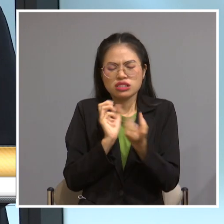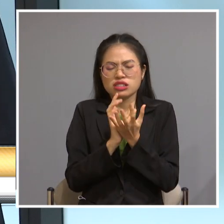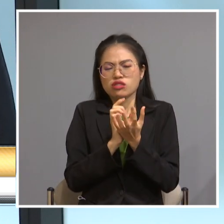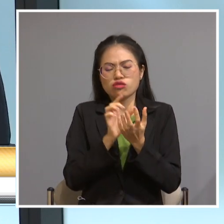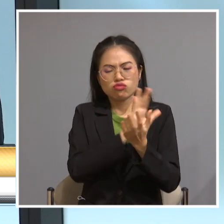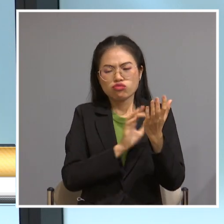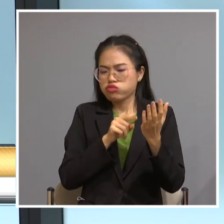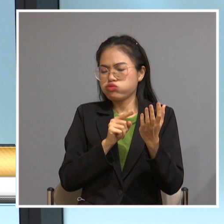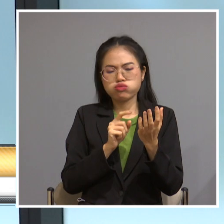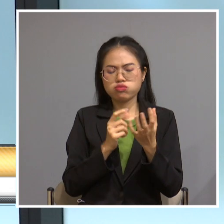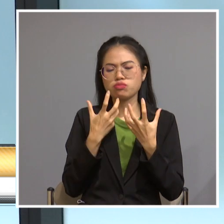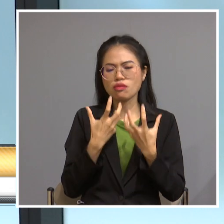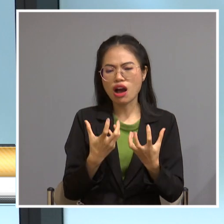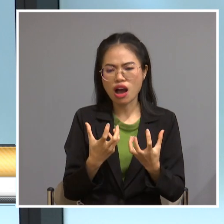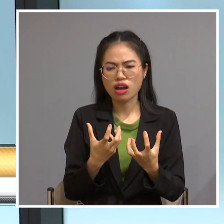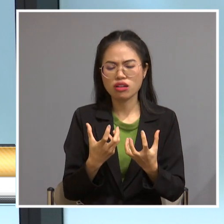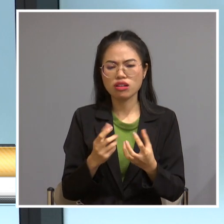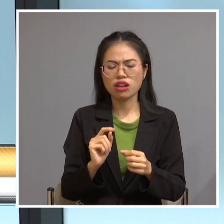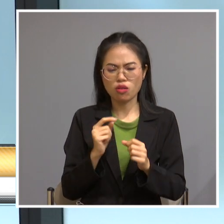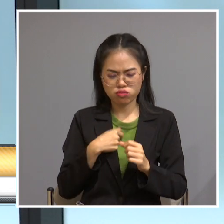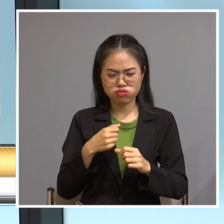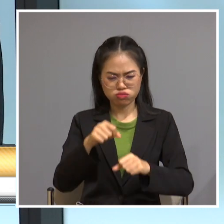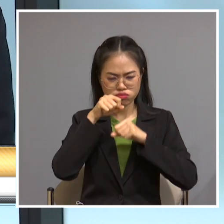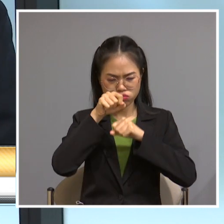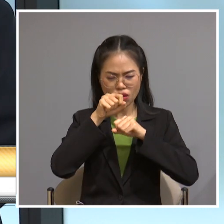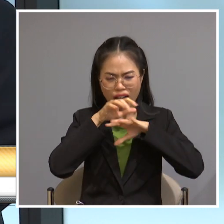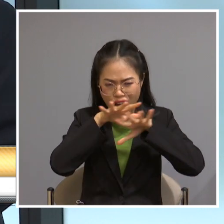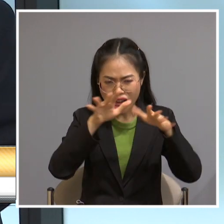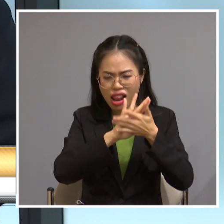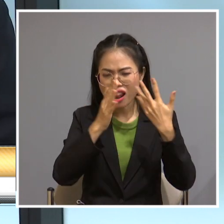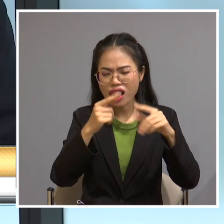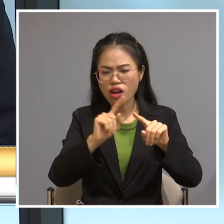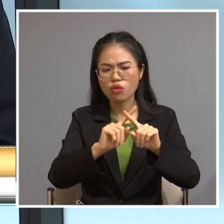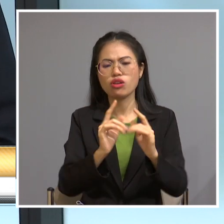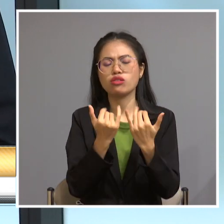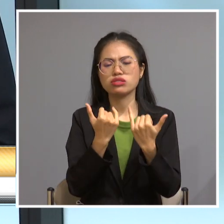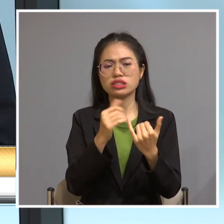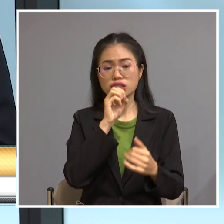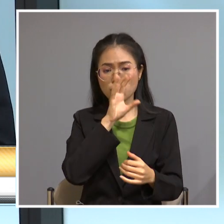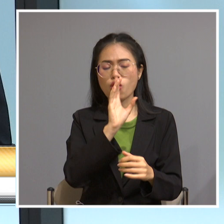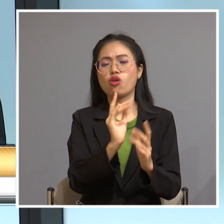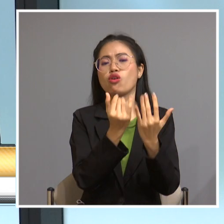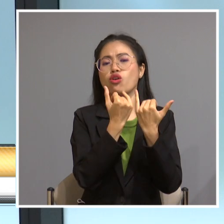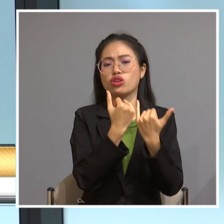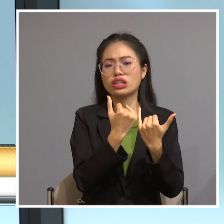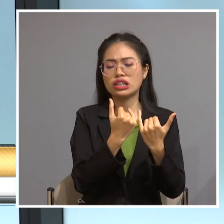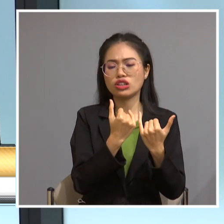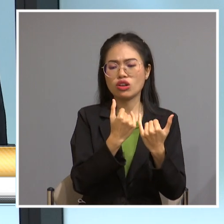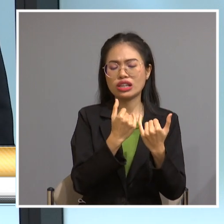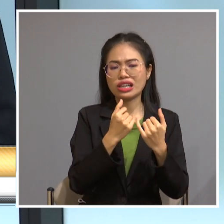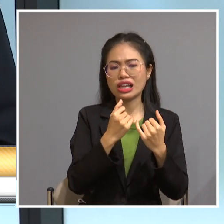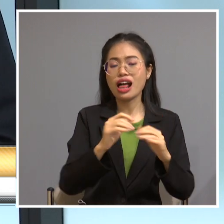au้ัฐวัถือเป็บรายอยชาิ แล้ได้ประกาษไปแล้ด้วยก็อย่ที่ท่านได้ planet เขร้ในช่วงที่ขอnormalns Braunท